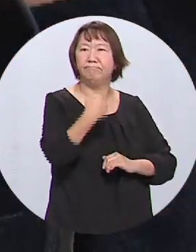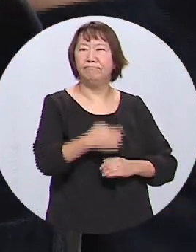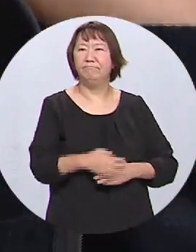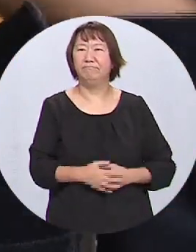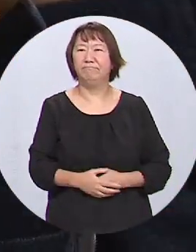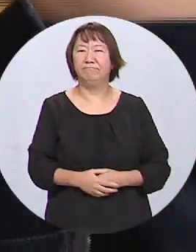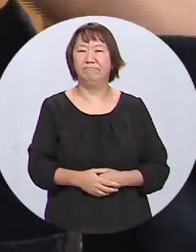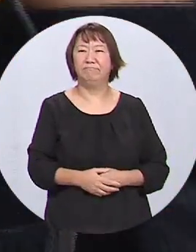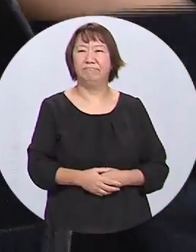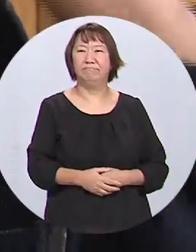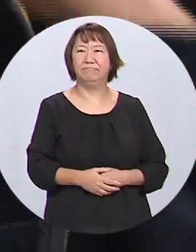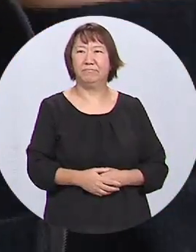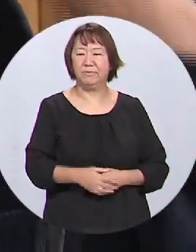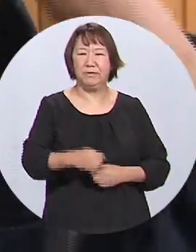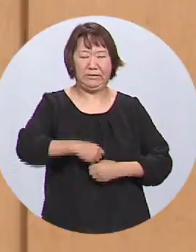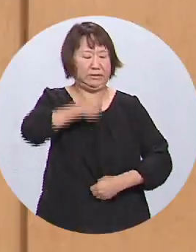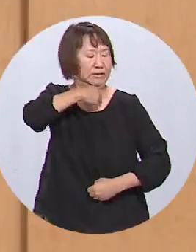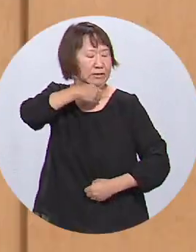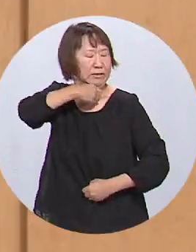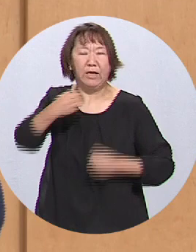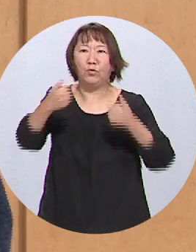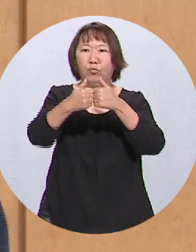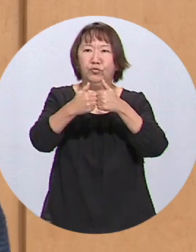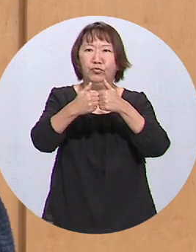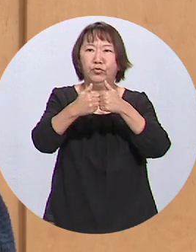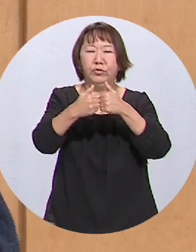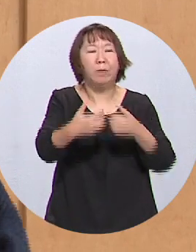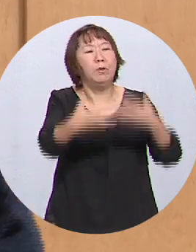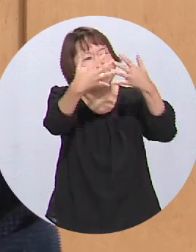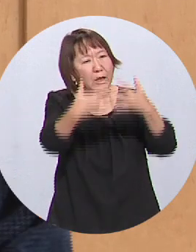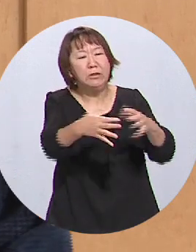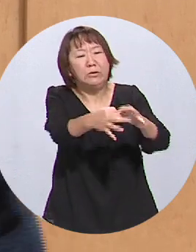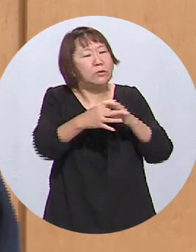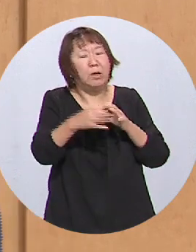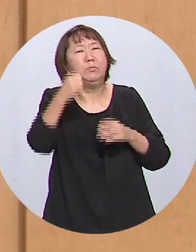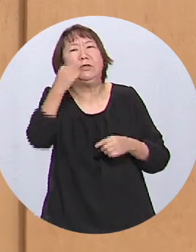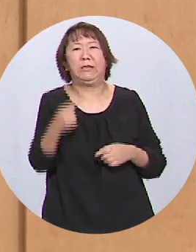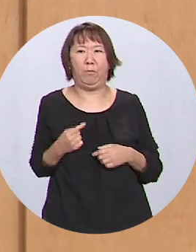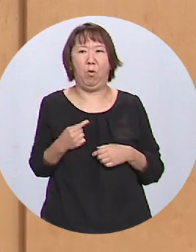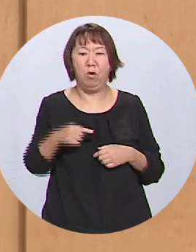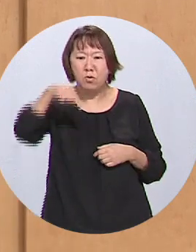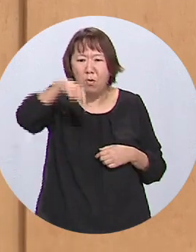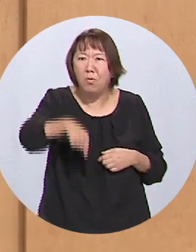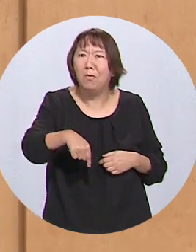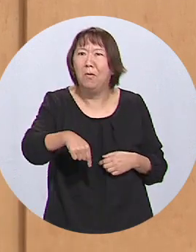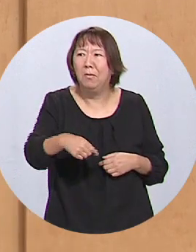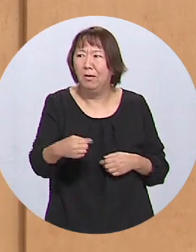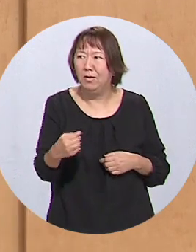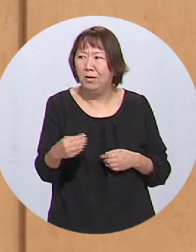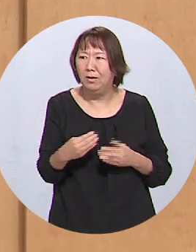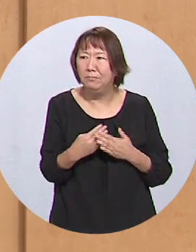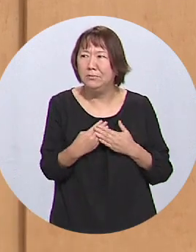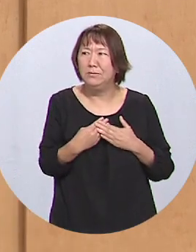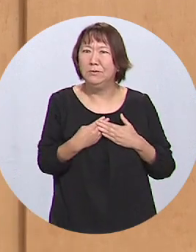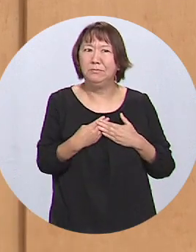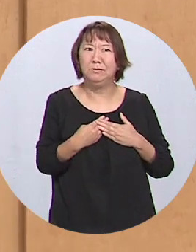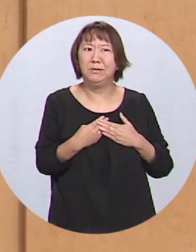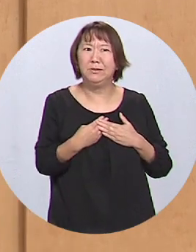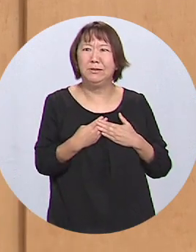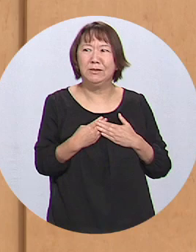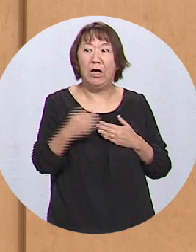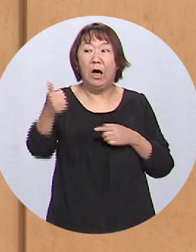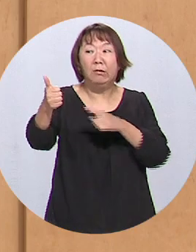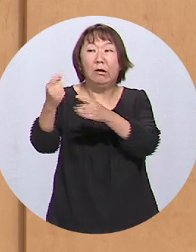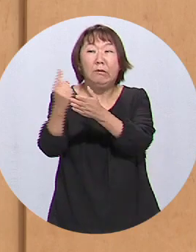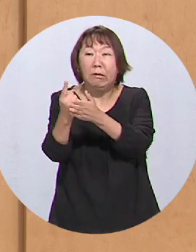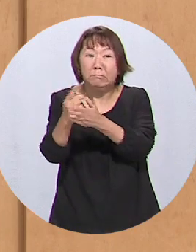。真剣勝負。カメラじゃ伝わらないと思うけど、ここのピリピリ、あの足立選手だけじゃなく